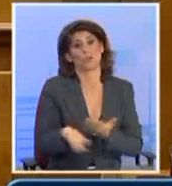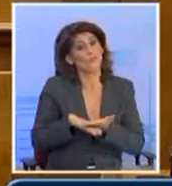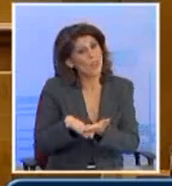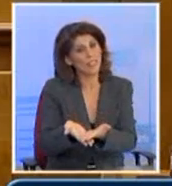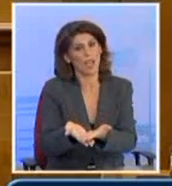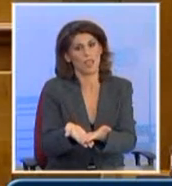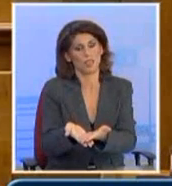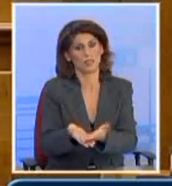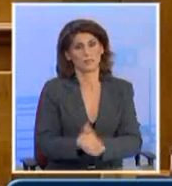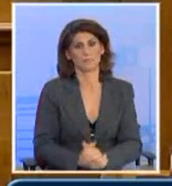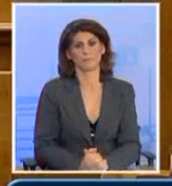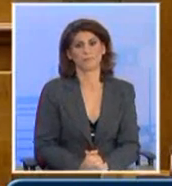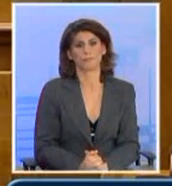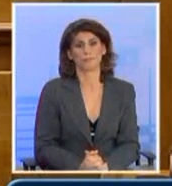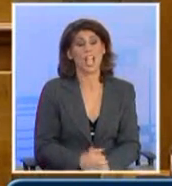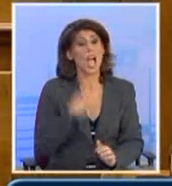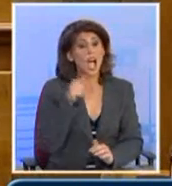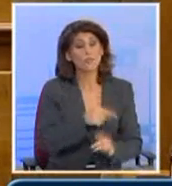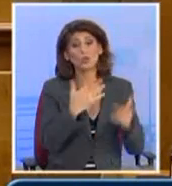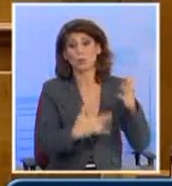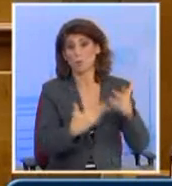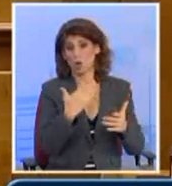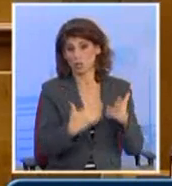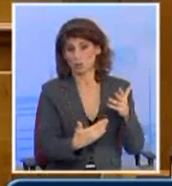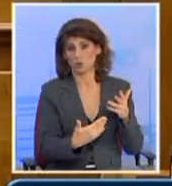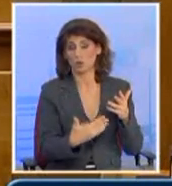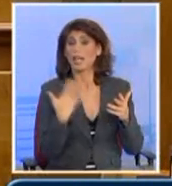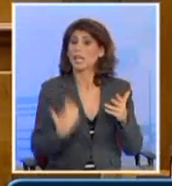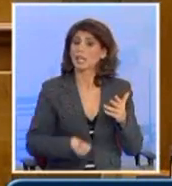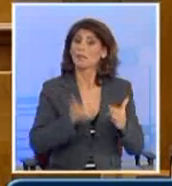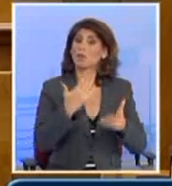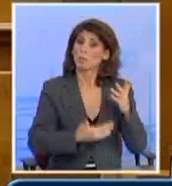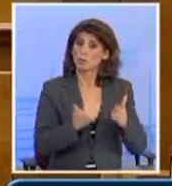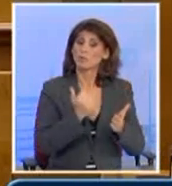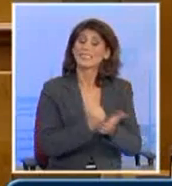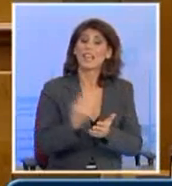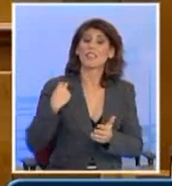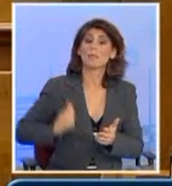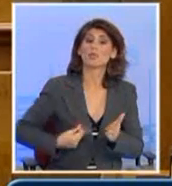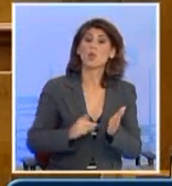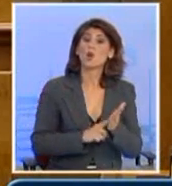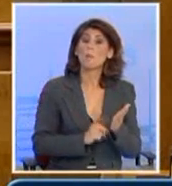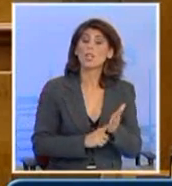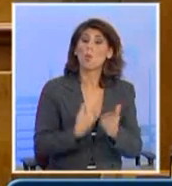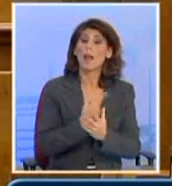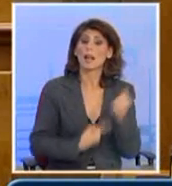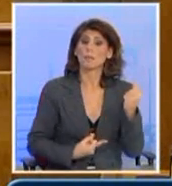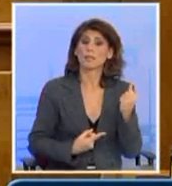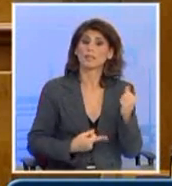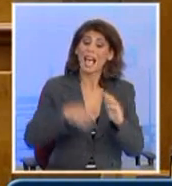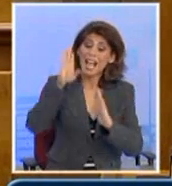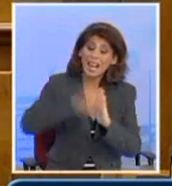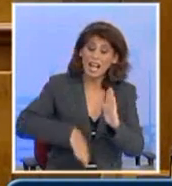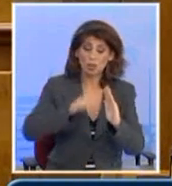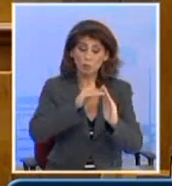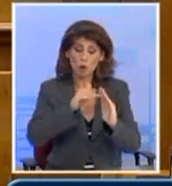βοηθάει. Αυτός ο προϋπολογισμός είναι ο προϋπολογισμός και του δημοσιονομικού ελλείμματος κάτω από το